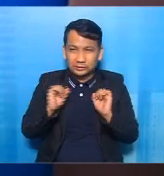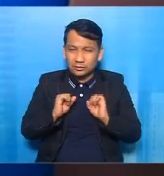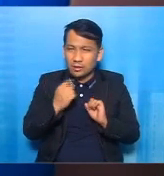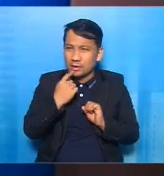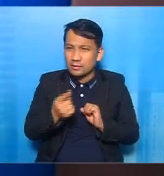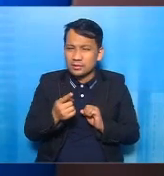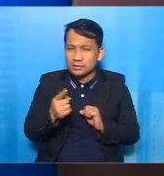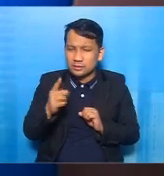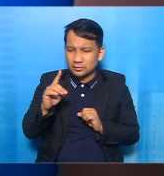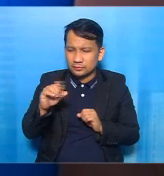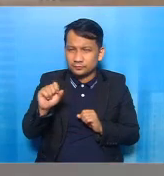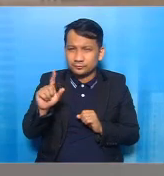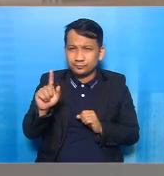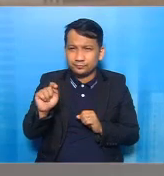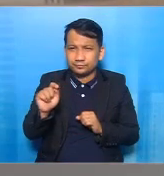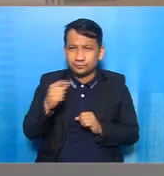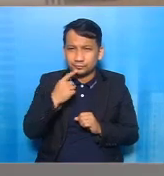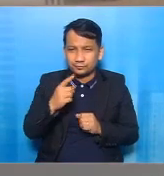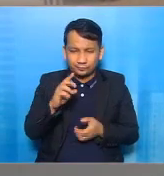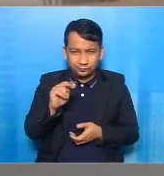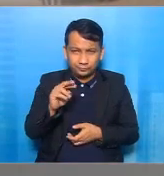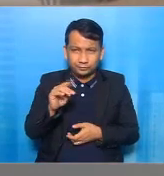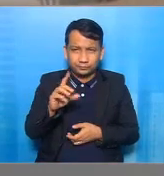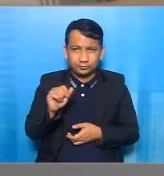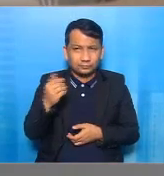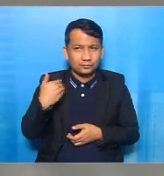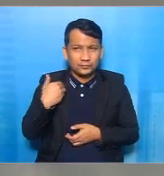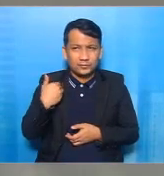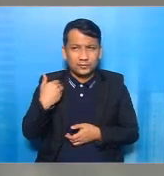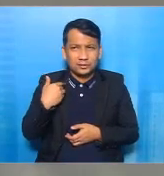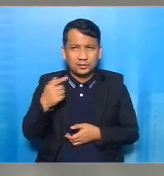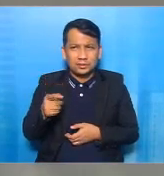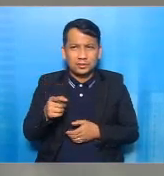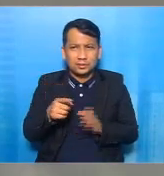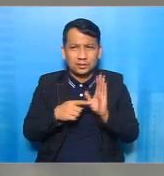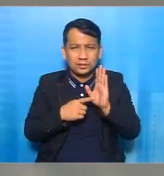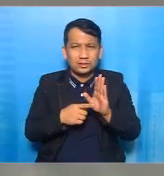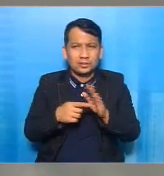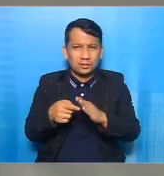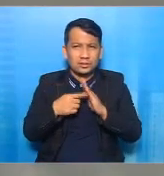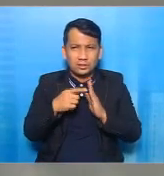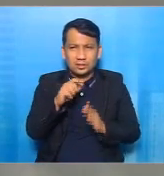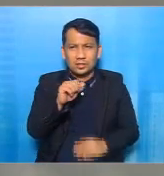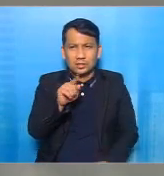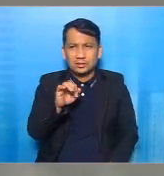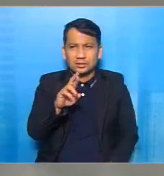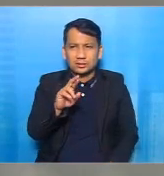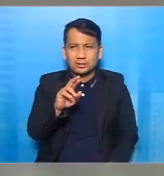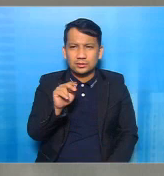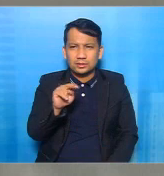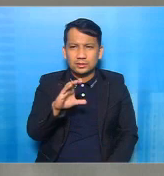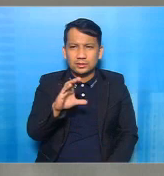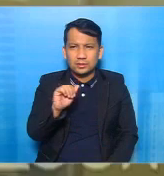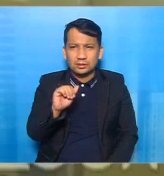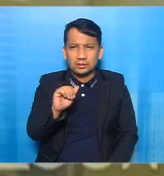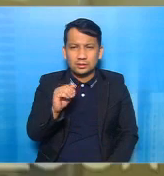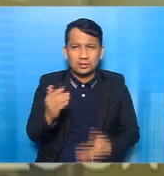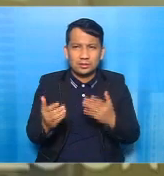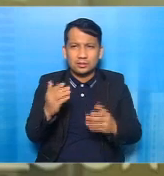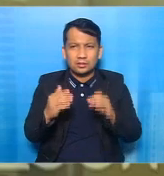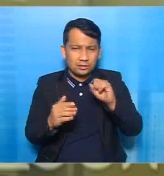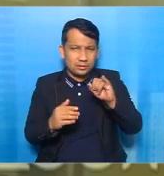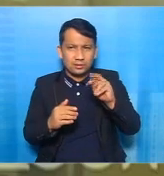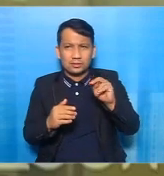DOST Vaccine Experts Panel Head Dr. Nina Gloriani, hinimasela ng cold storage requirement ng AstraZeneca. Both AstraZeneca and